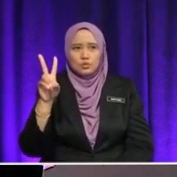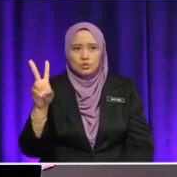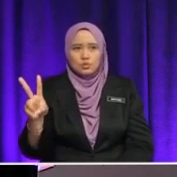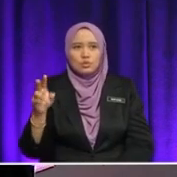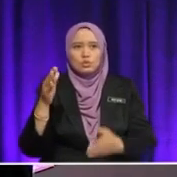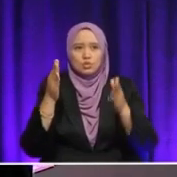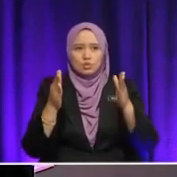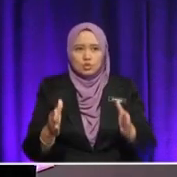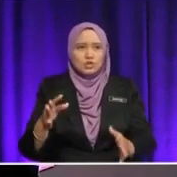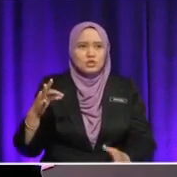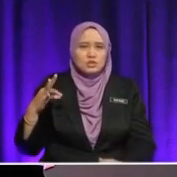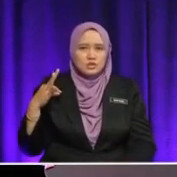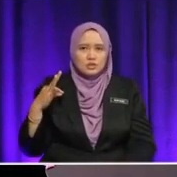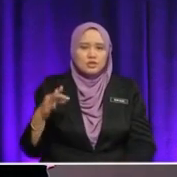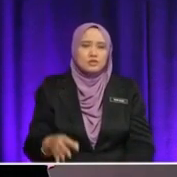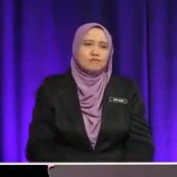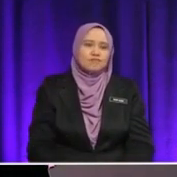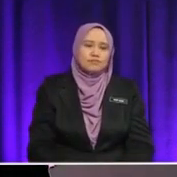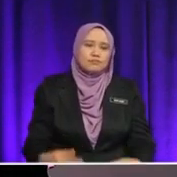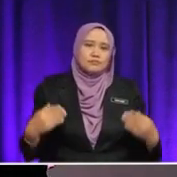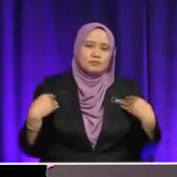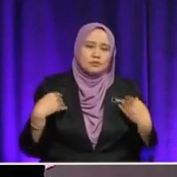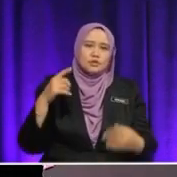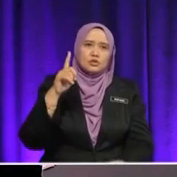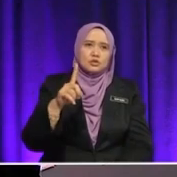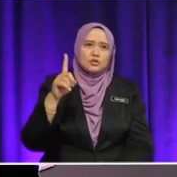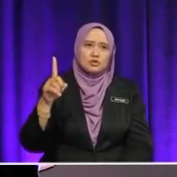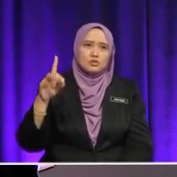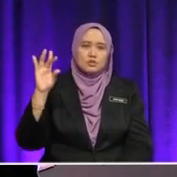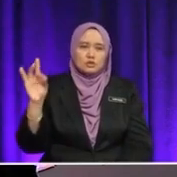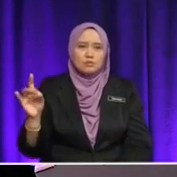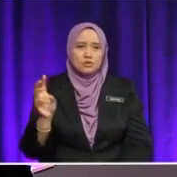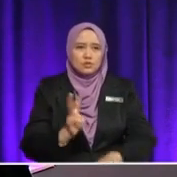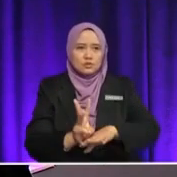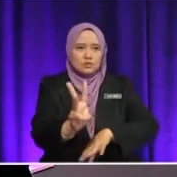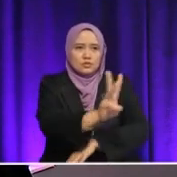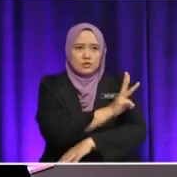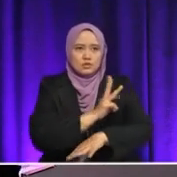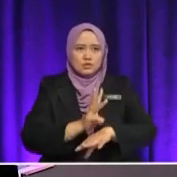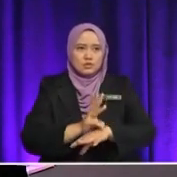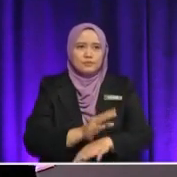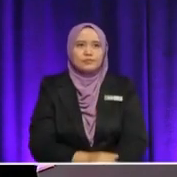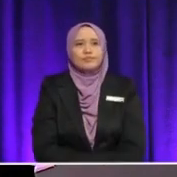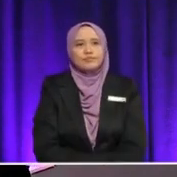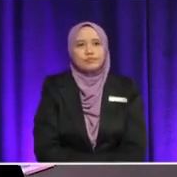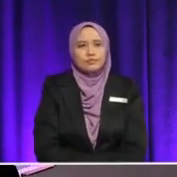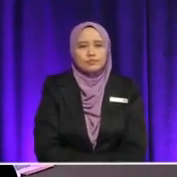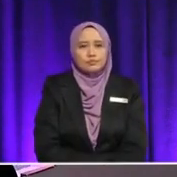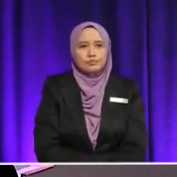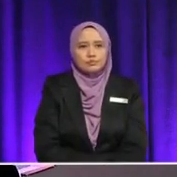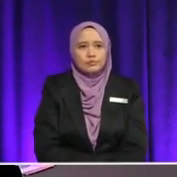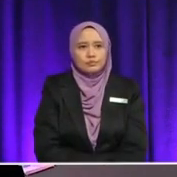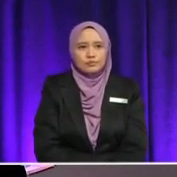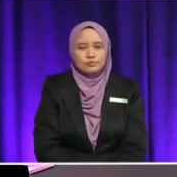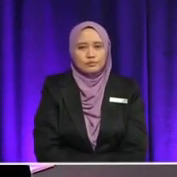kenapa Sebab aja 118 kawasan-kawasan yang luas maka ramailah calon tapi untuk mengetahui keadaanmu